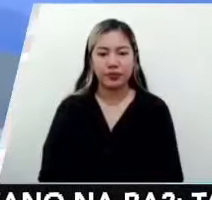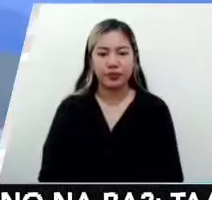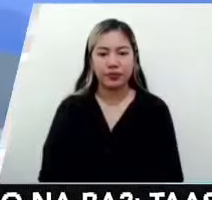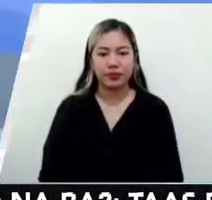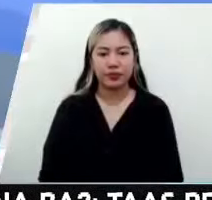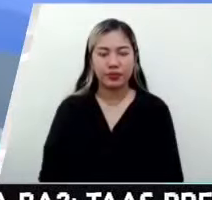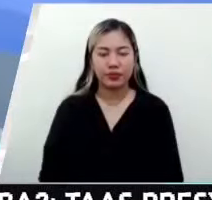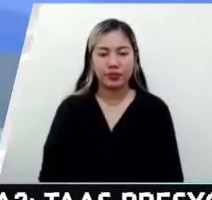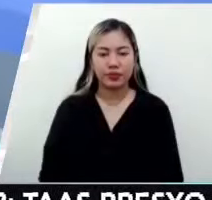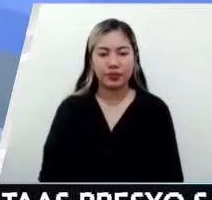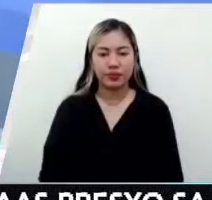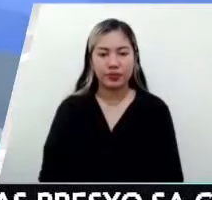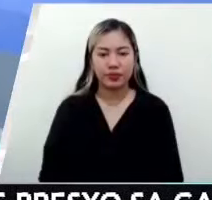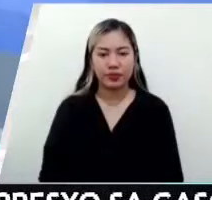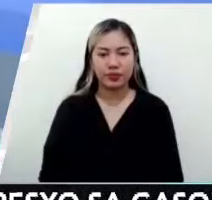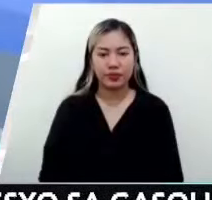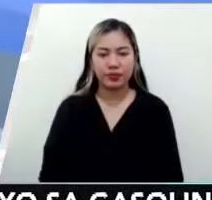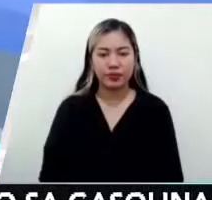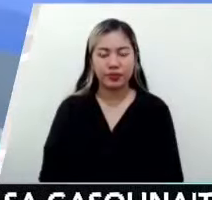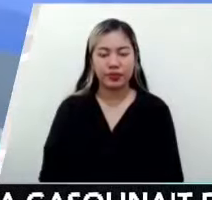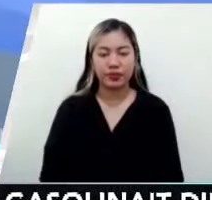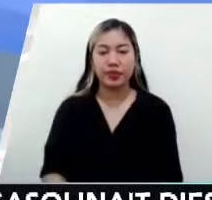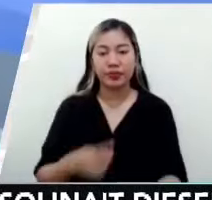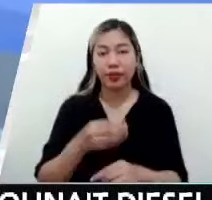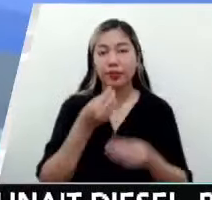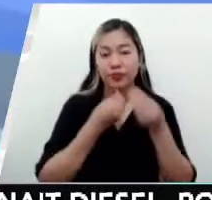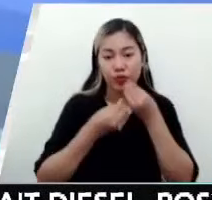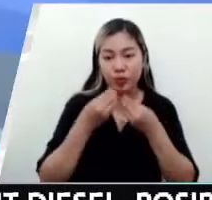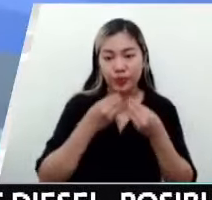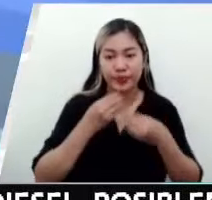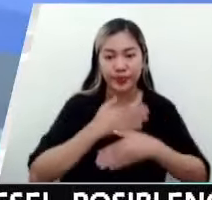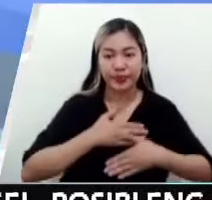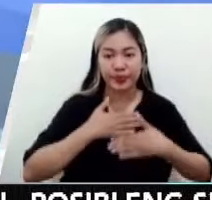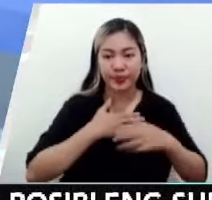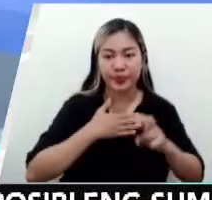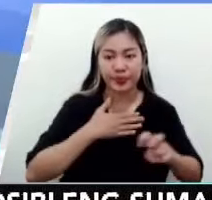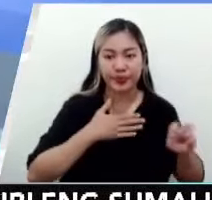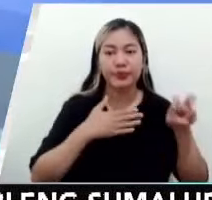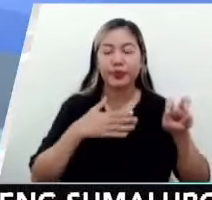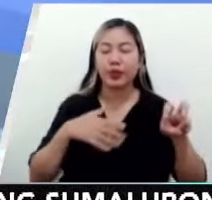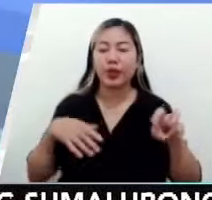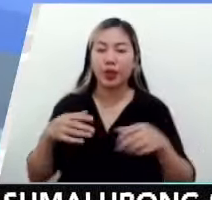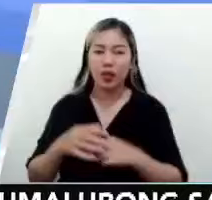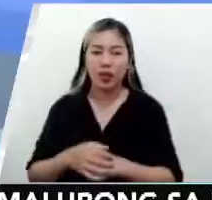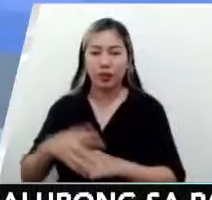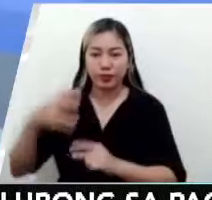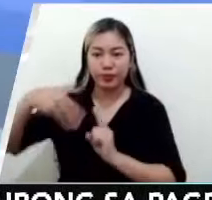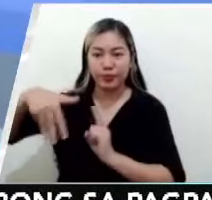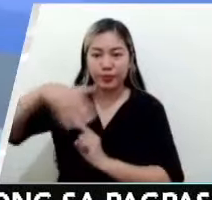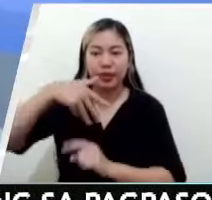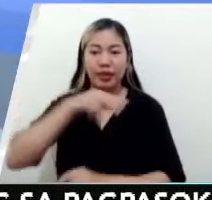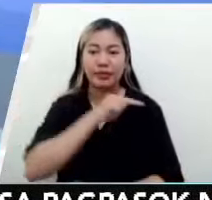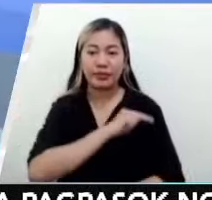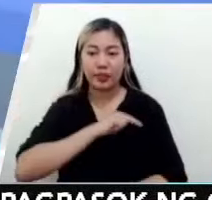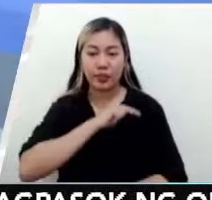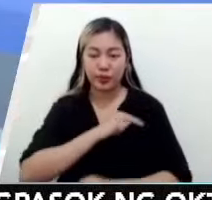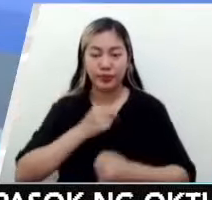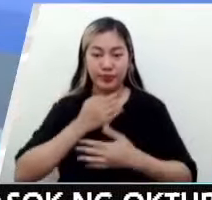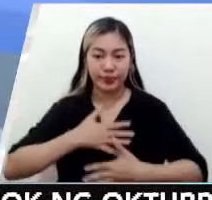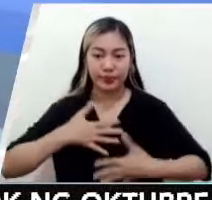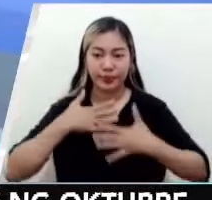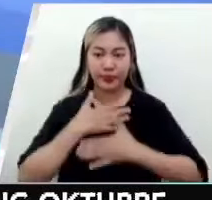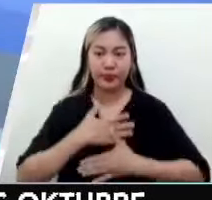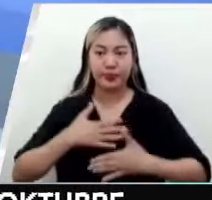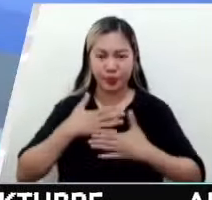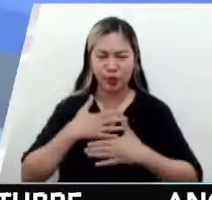Mula food trip hanggang nature trip, hinding-hindi ka raw mababato sa South Cotabato. Ito na po ang patikim ng biyahe